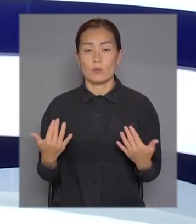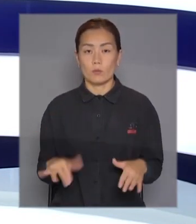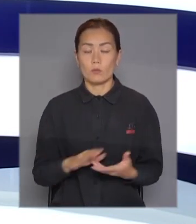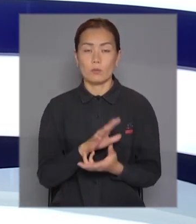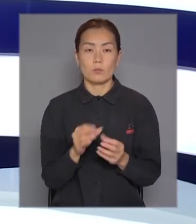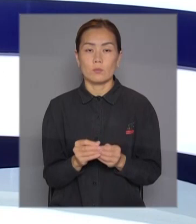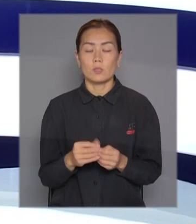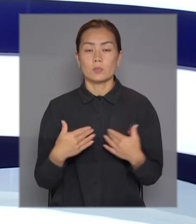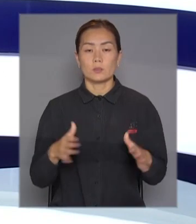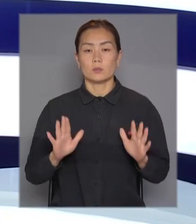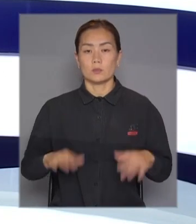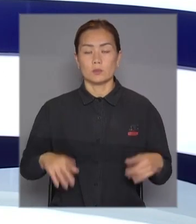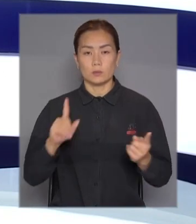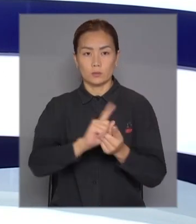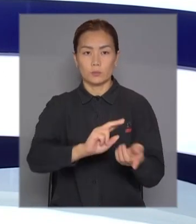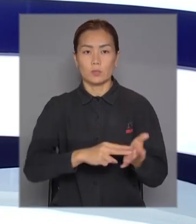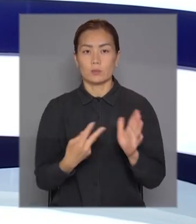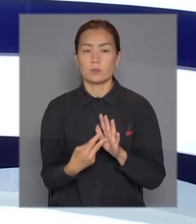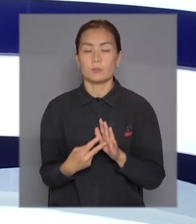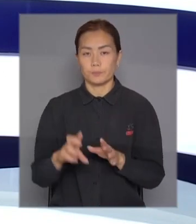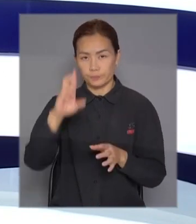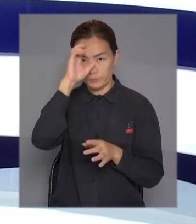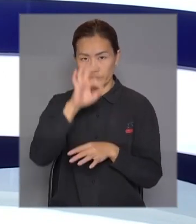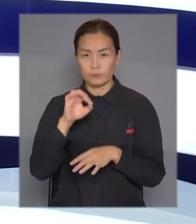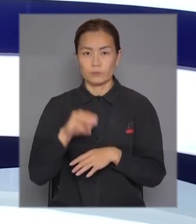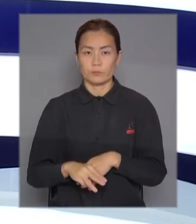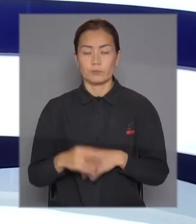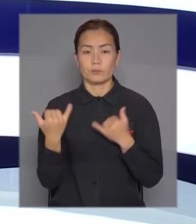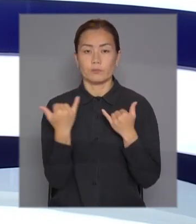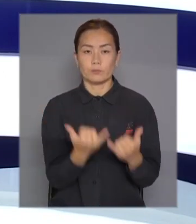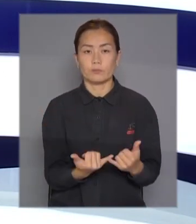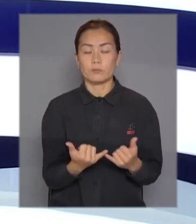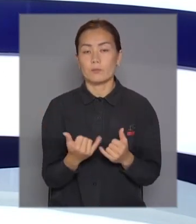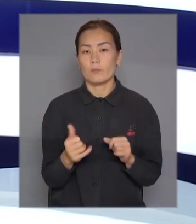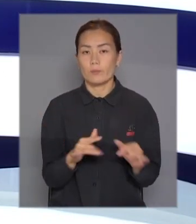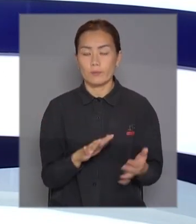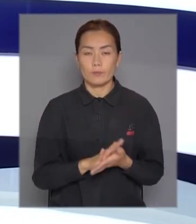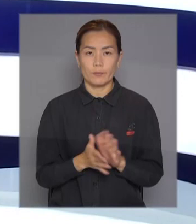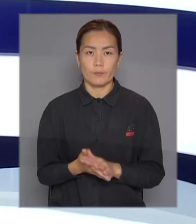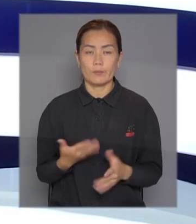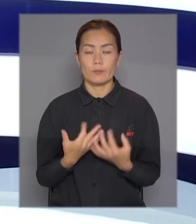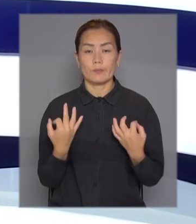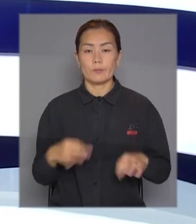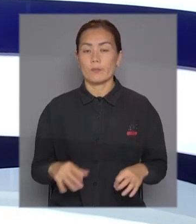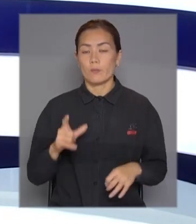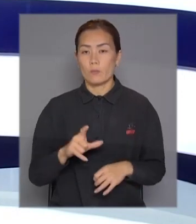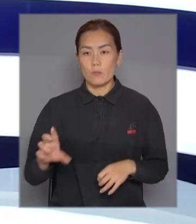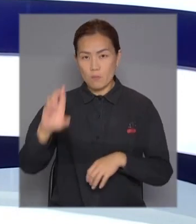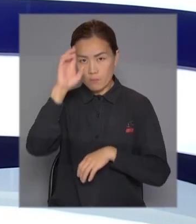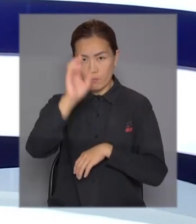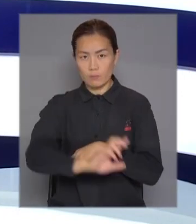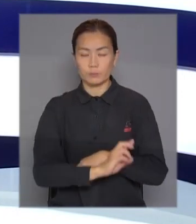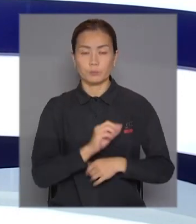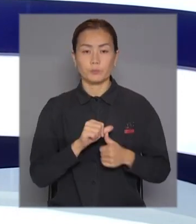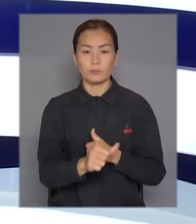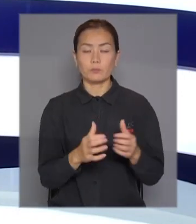Бұл қақпа алдындағы кездесу жобасы аясында мемлекет тарапынан жасалып отырған ізгілікті шара. Бостандыққа шыққандар мемлекеттік